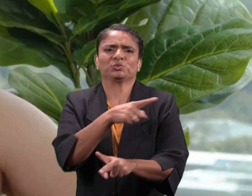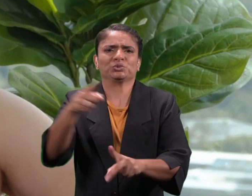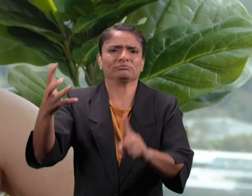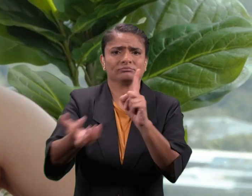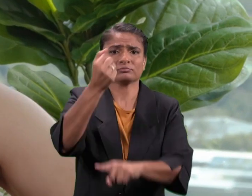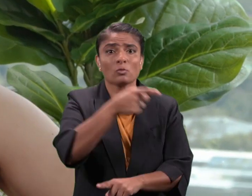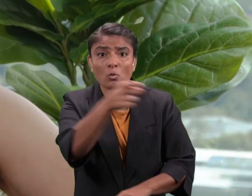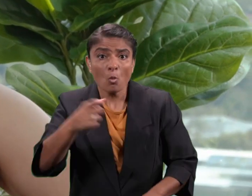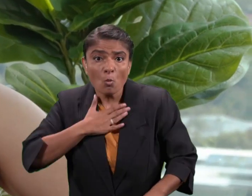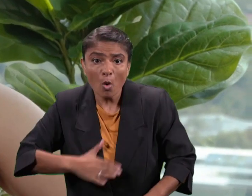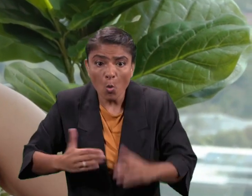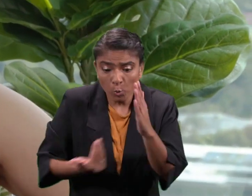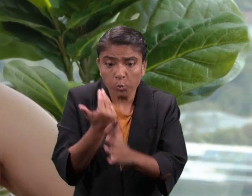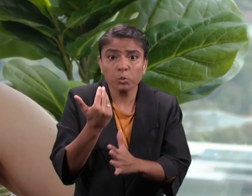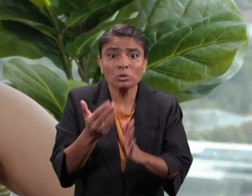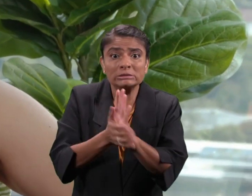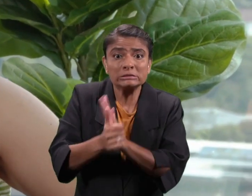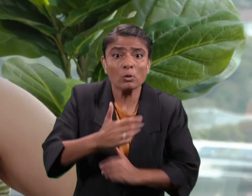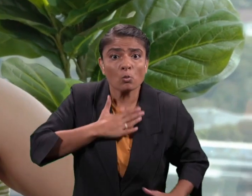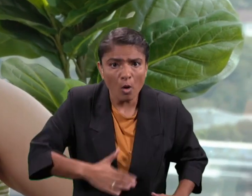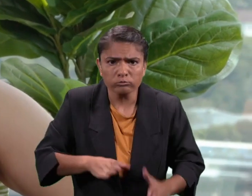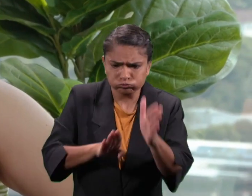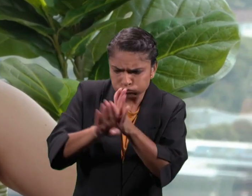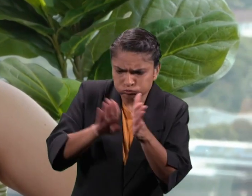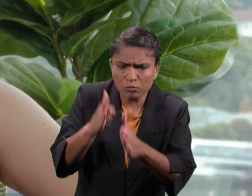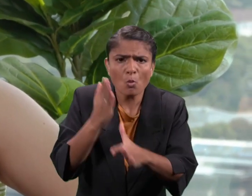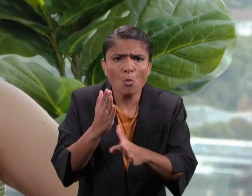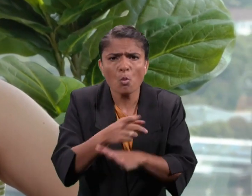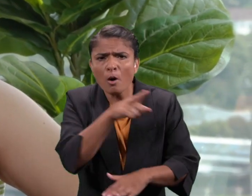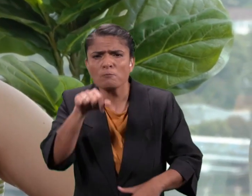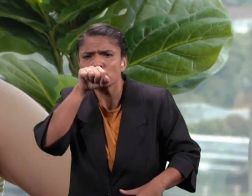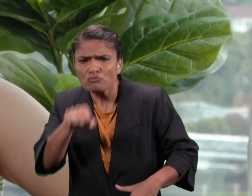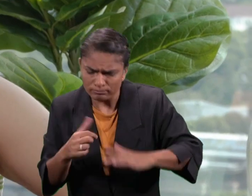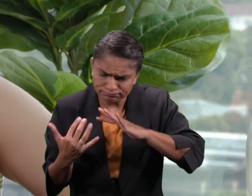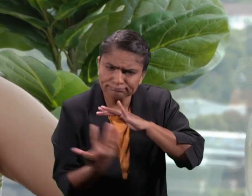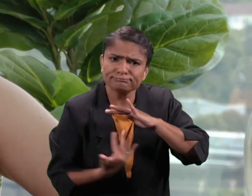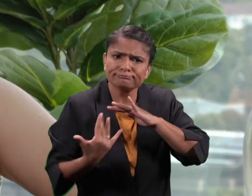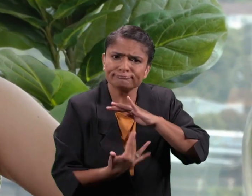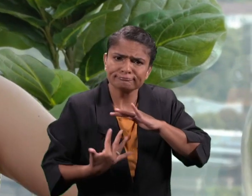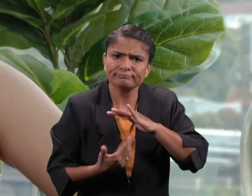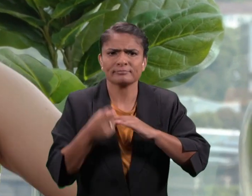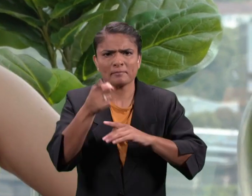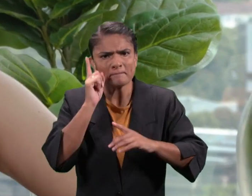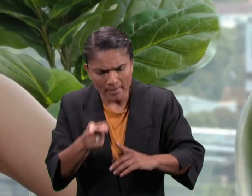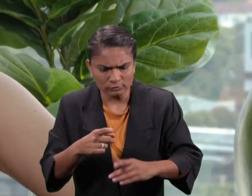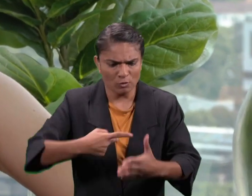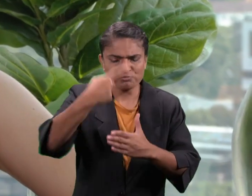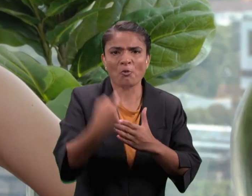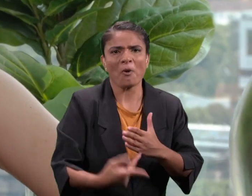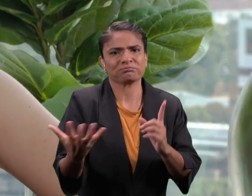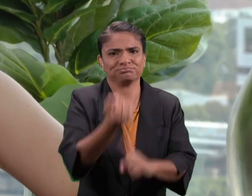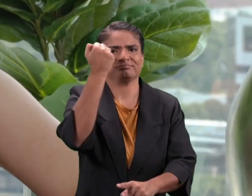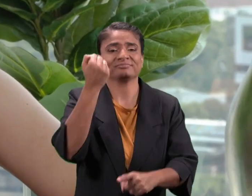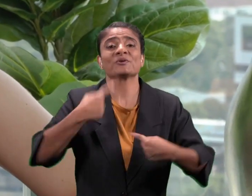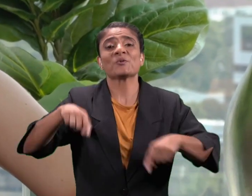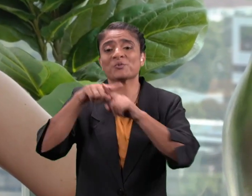wonderlike geleentheid as jy nuwe vaardighede wil aanleer en 'n loopbaan wil ontwikkel in 'n veld waaroor jy passievol is. En so is ons aan die